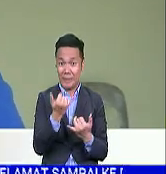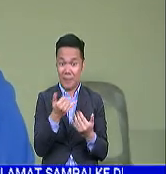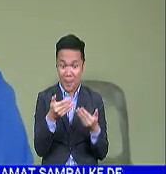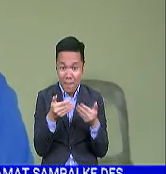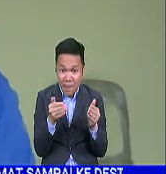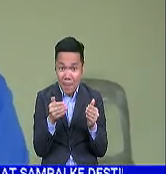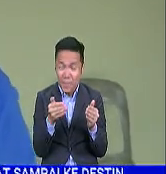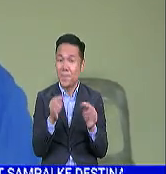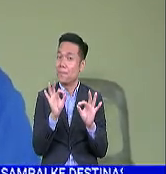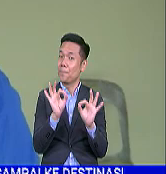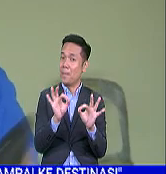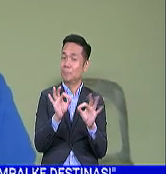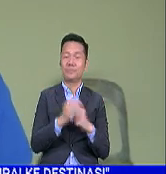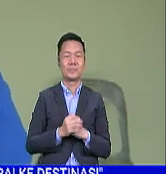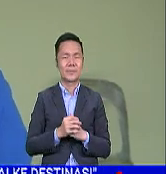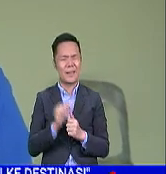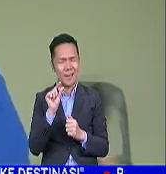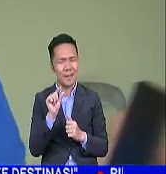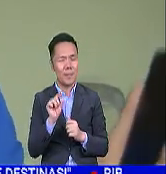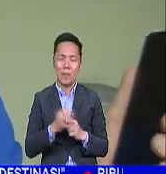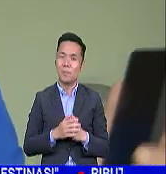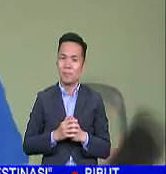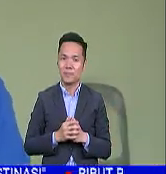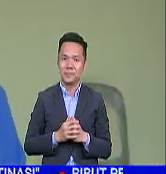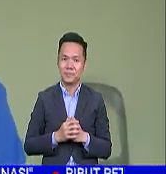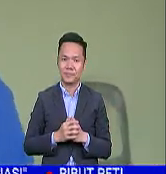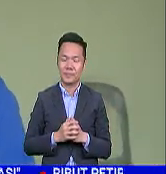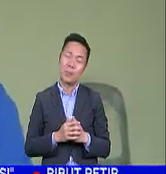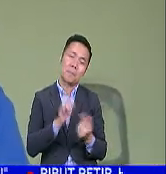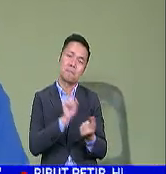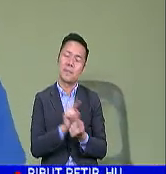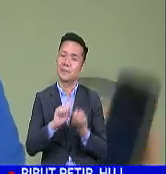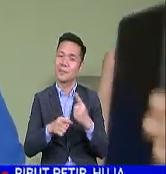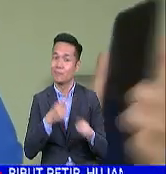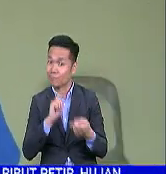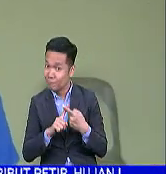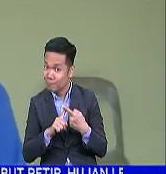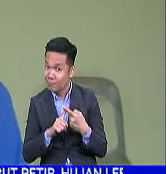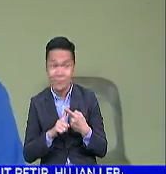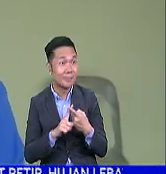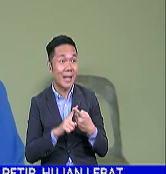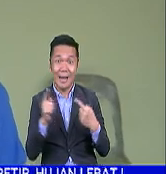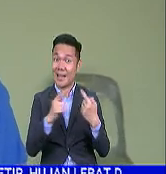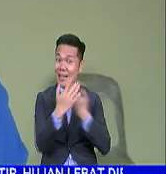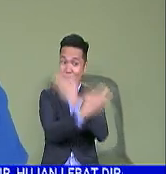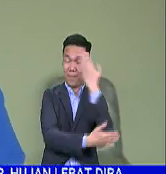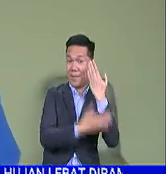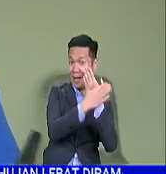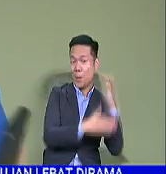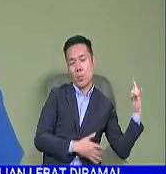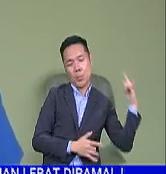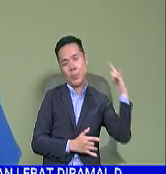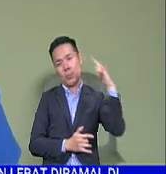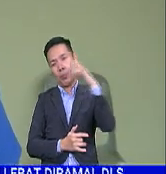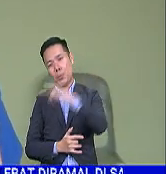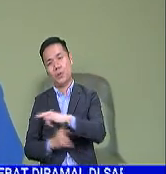sikit, bagus. Sekarang ada ramai sikit lah. Ada kawan-kawan, saudara, ada balik dari Semenanjung. Dia boleh